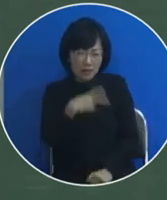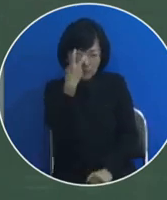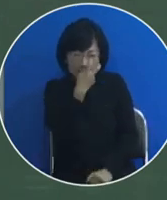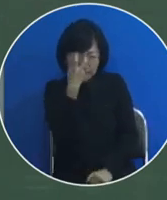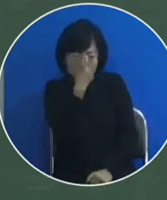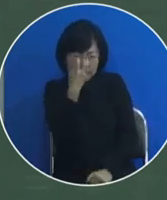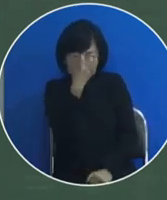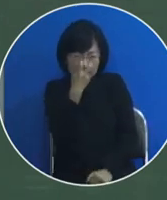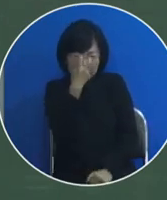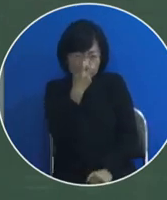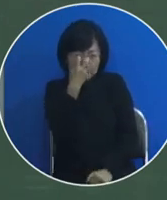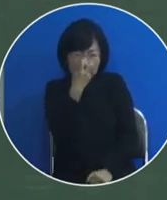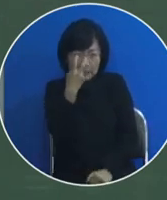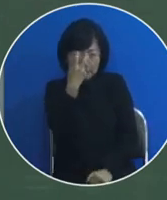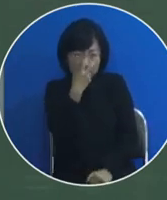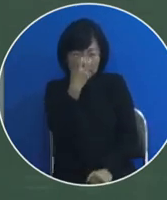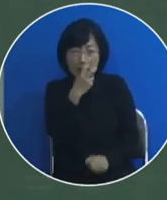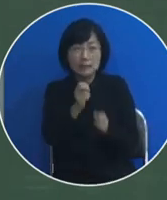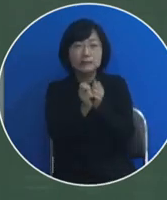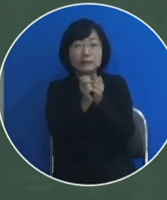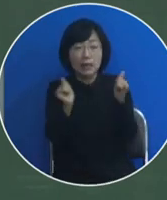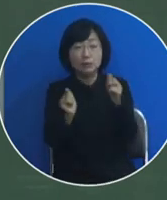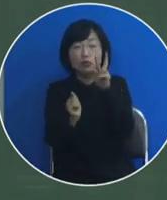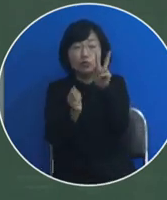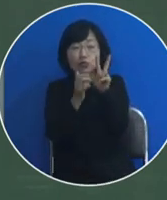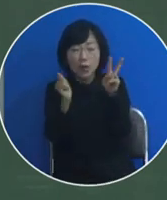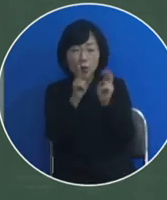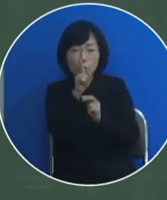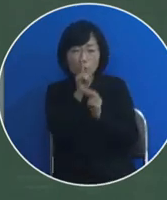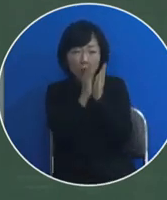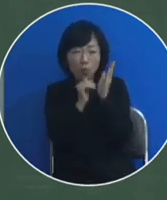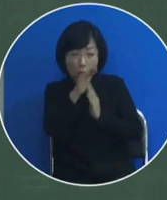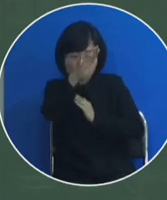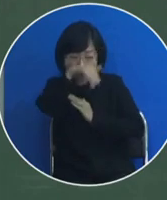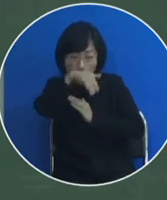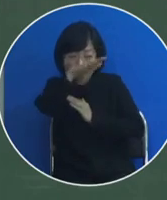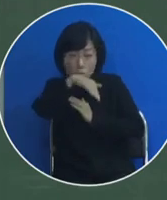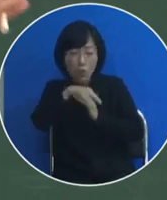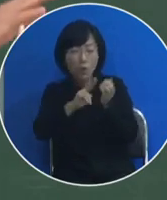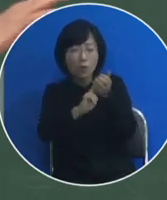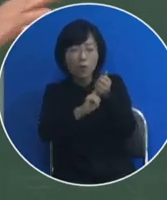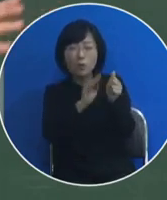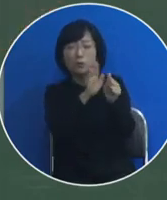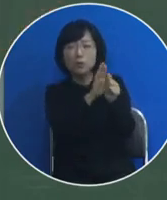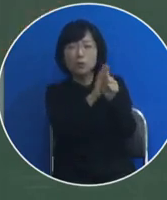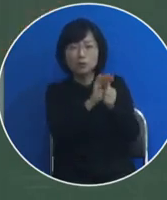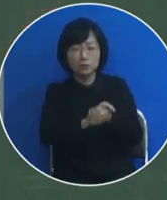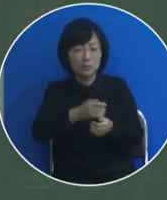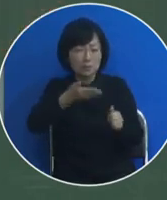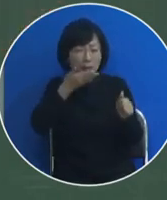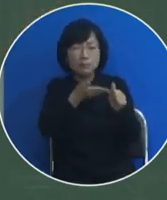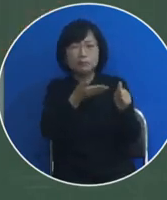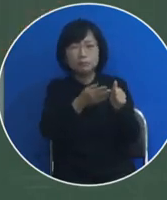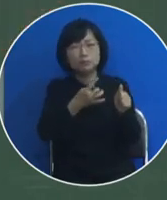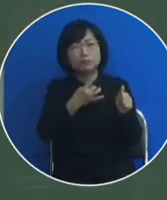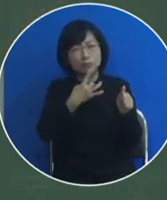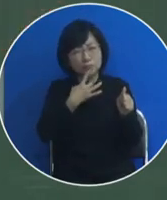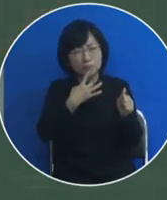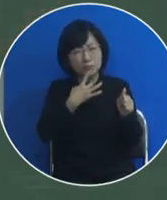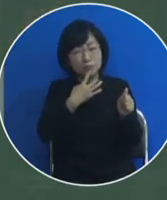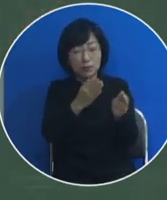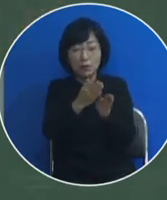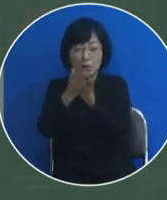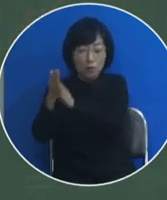대단한 게 아니잖아요. That all she did was hide those spies and gave them something to eat. That wasn't something amazing. 루시라고 하는 이방 여인이